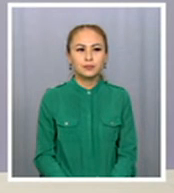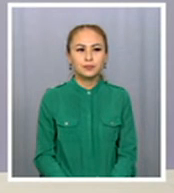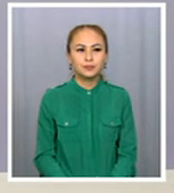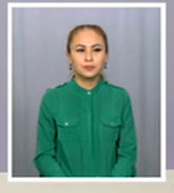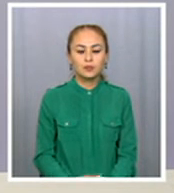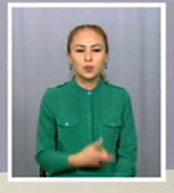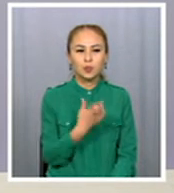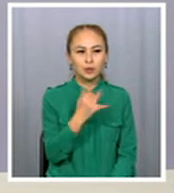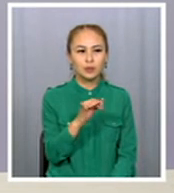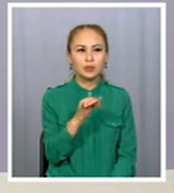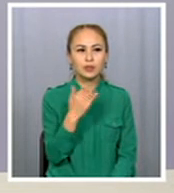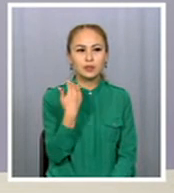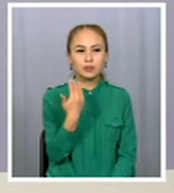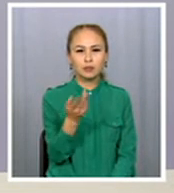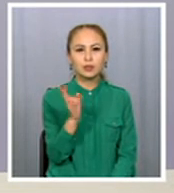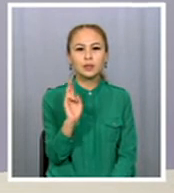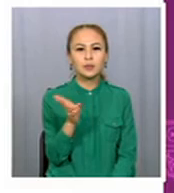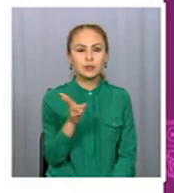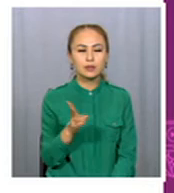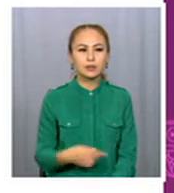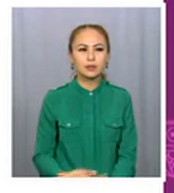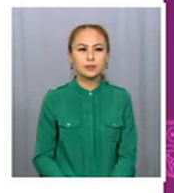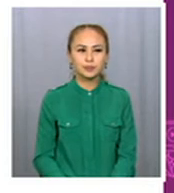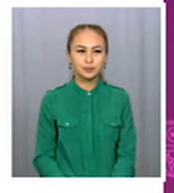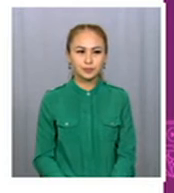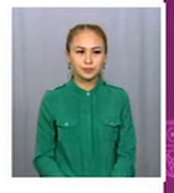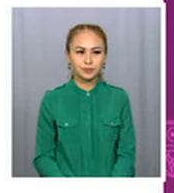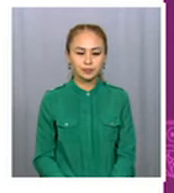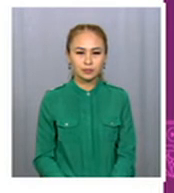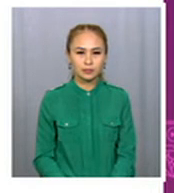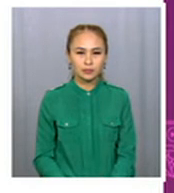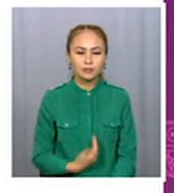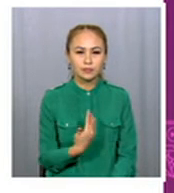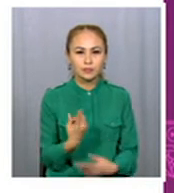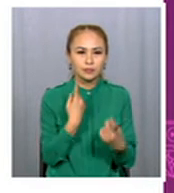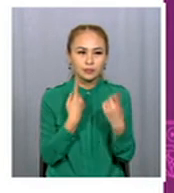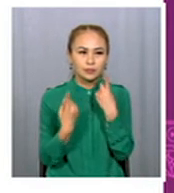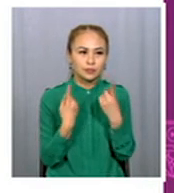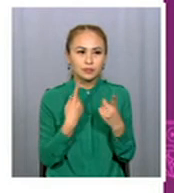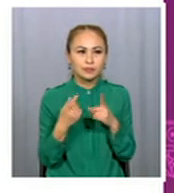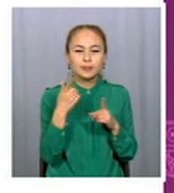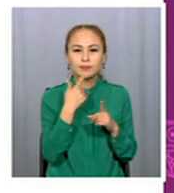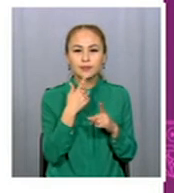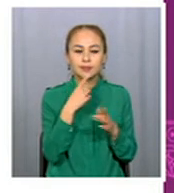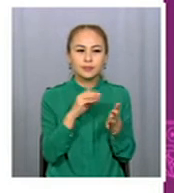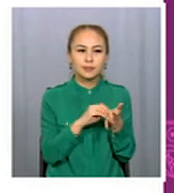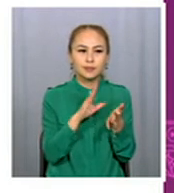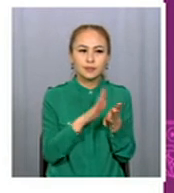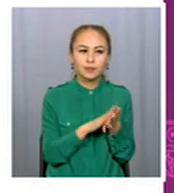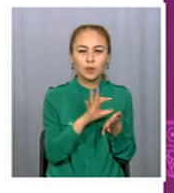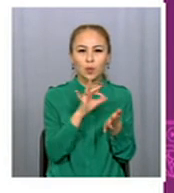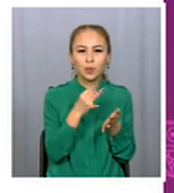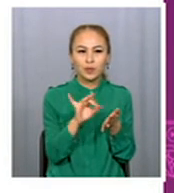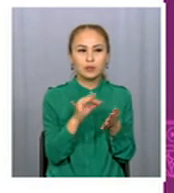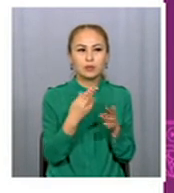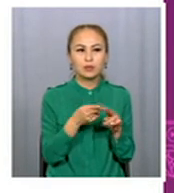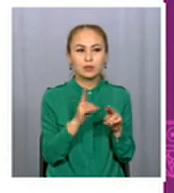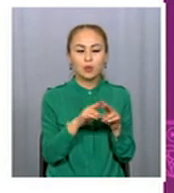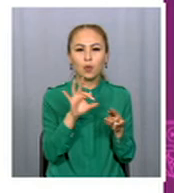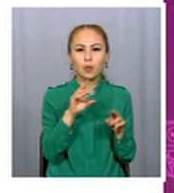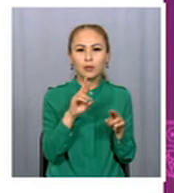Өй, сендер кімсіңдер? Бұл диалогтегі қызылмен белгіленген өй, одағай